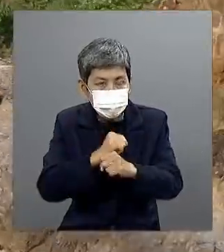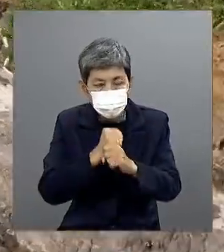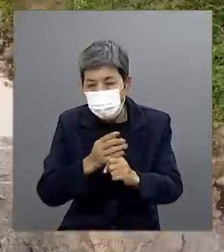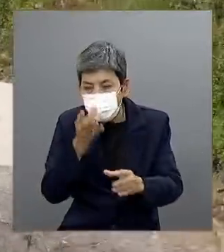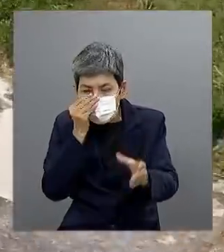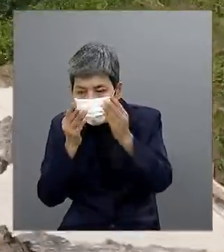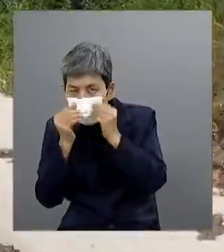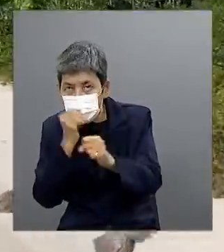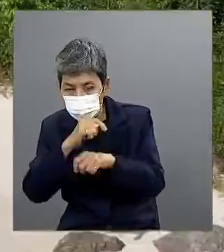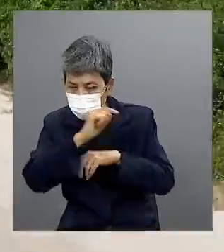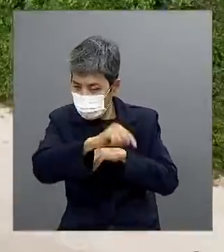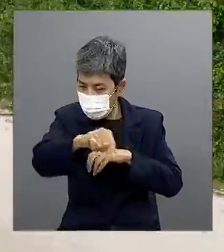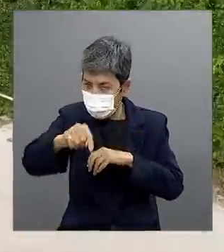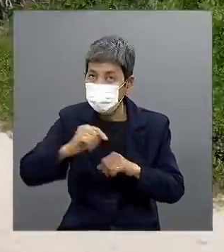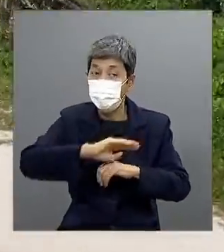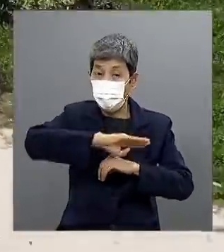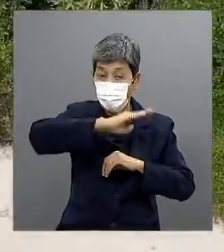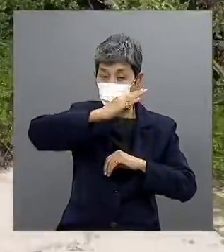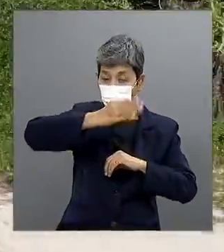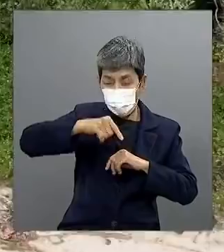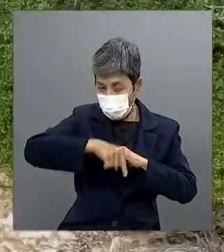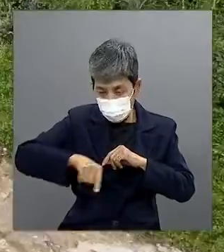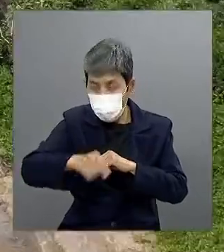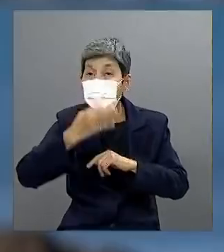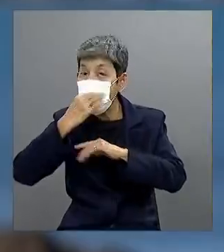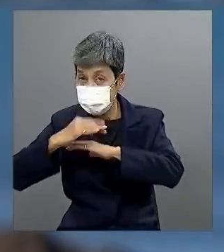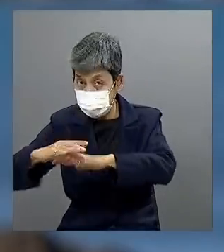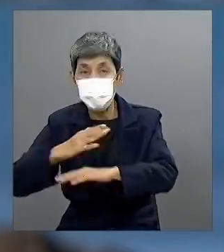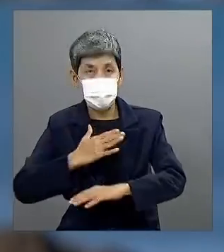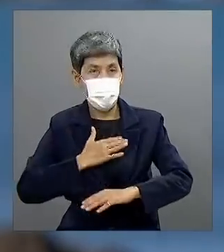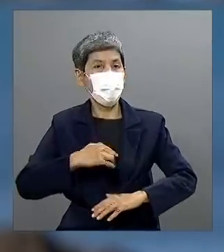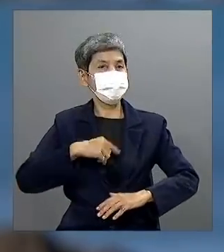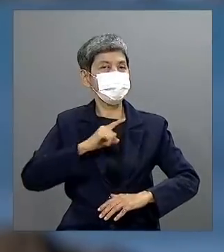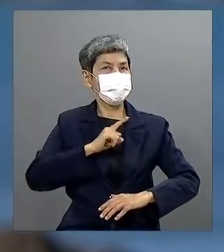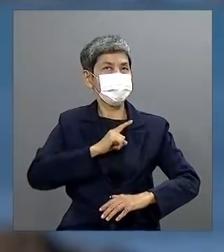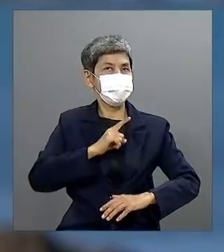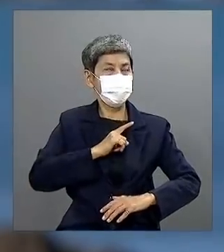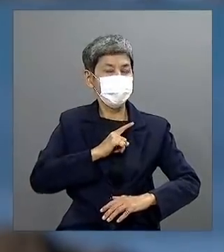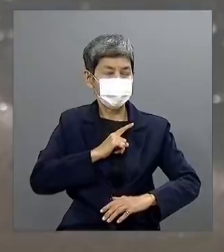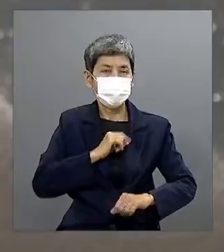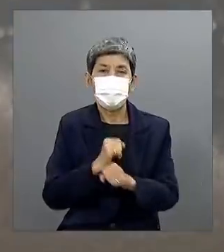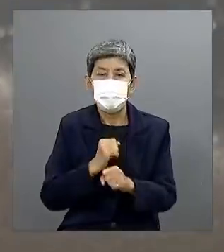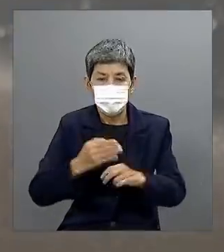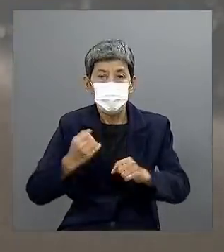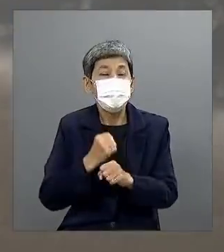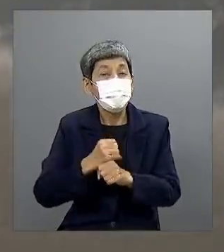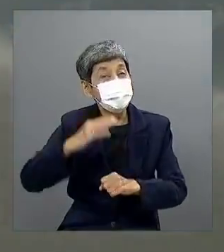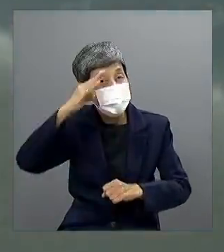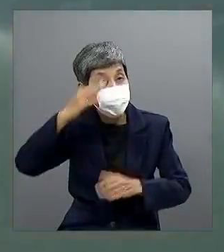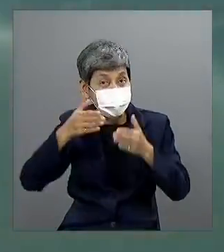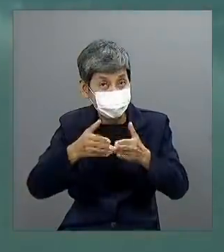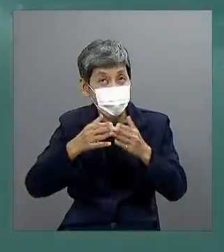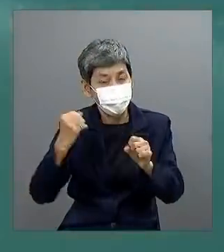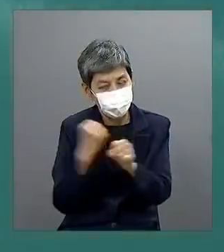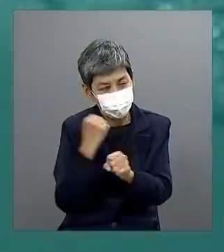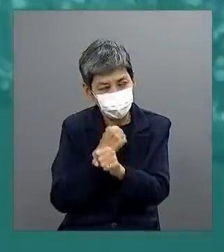ครับตั้งแต่ยอดเขาจนถึงใต้ทะเลในบทบาทของเราอีกส่วนหนึ่งนะครับหน่วยบัญชาการสงครามเรือทางเรือเนี่ยมีศูนย์ฝึกซึ่งเป็นศูนย์ที่